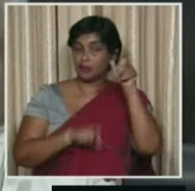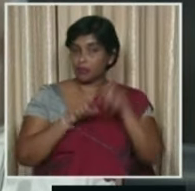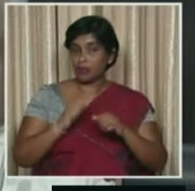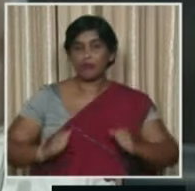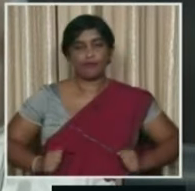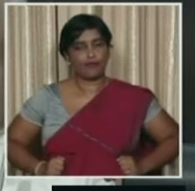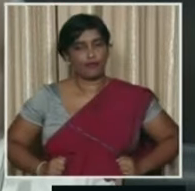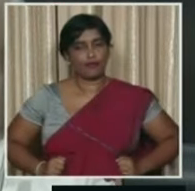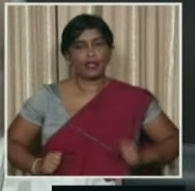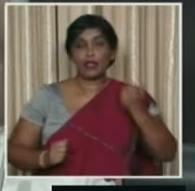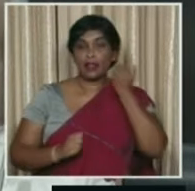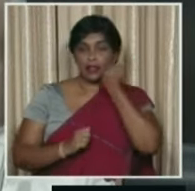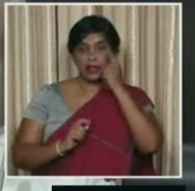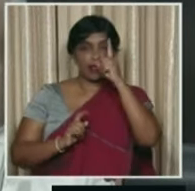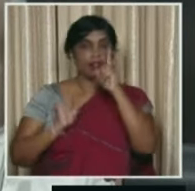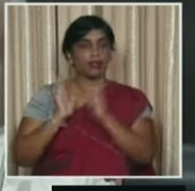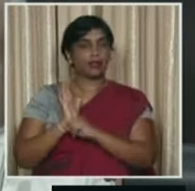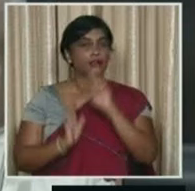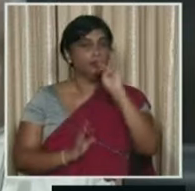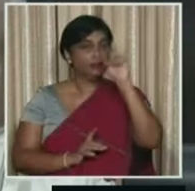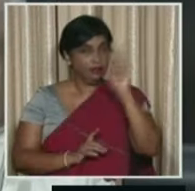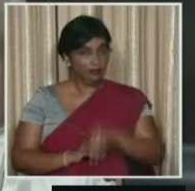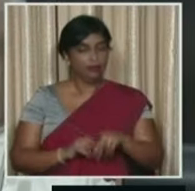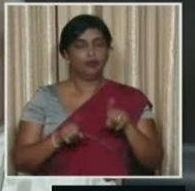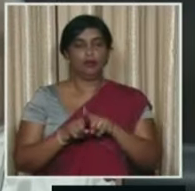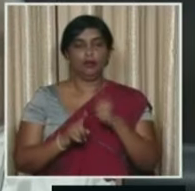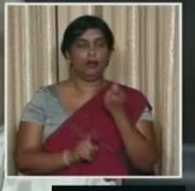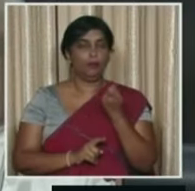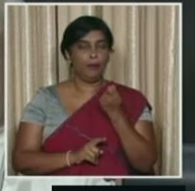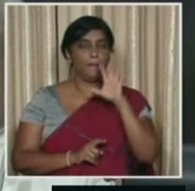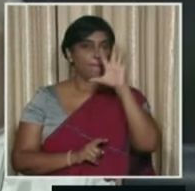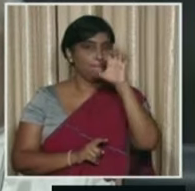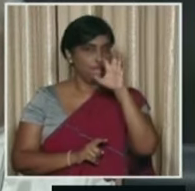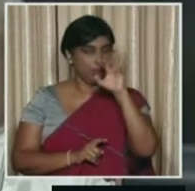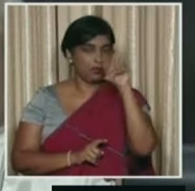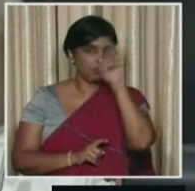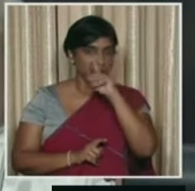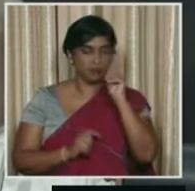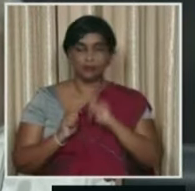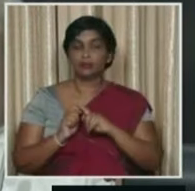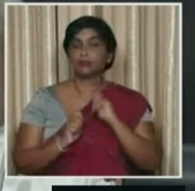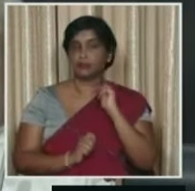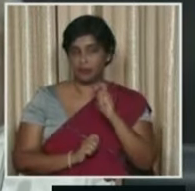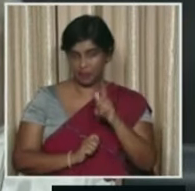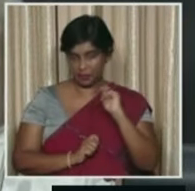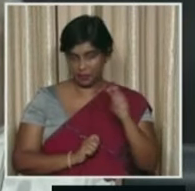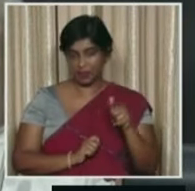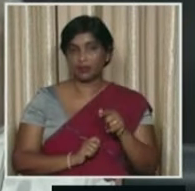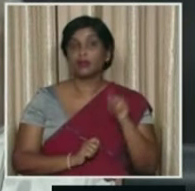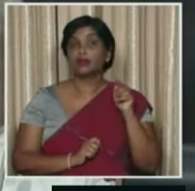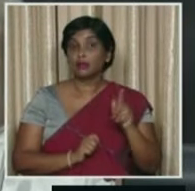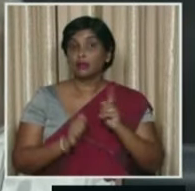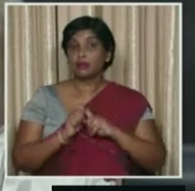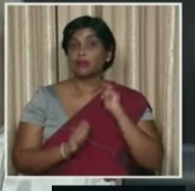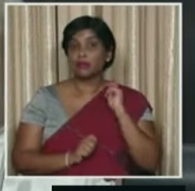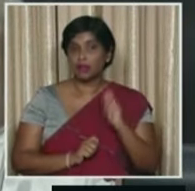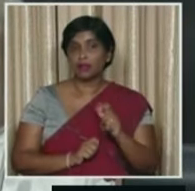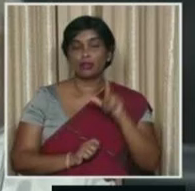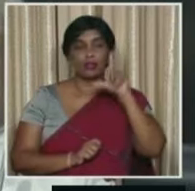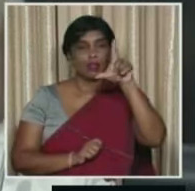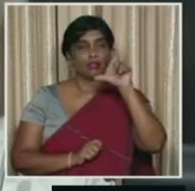වකවඩු රෝගීන් 130,000කට පමණ රුපියල් 5000ක මාසික දීමනාව ගෙවුන ලබනවා. මෙම දීමනාව